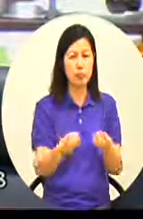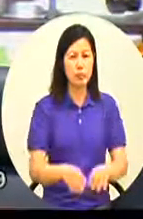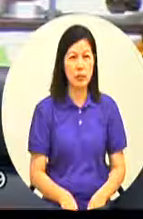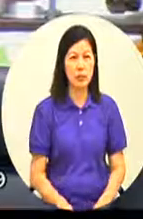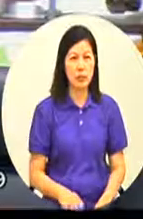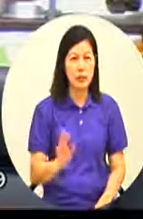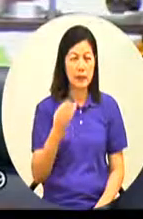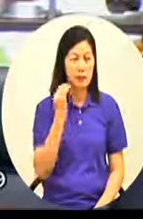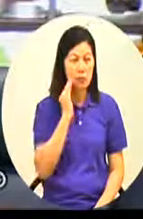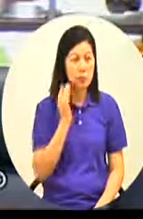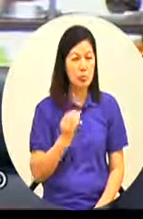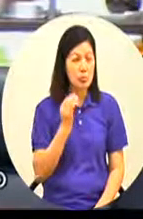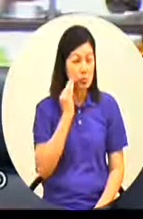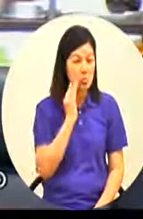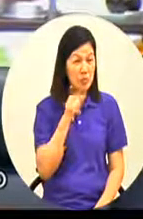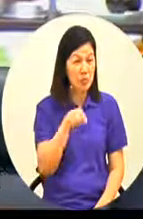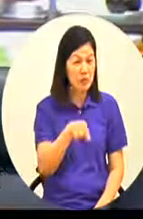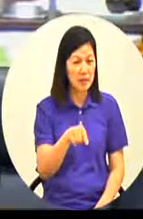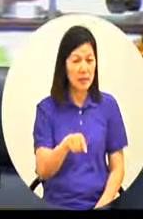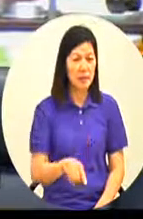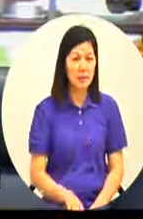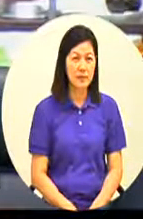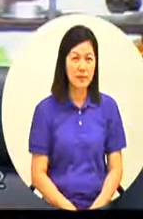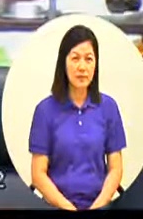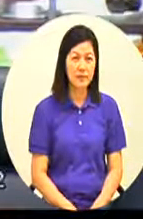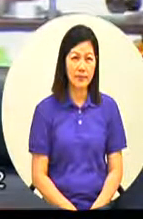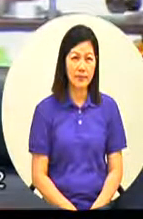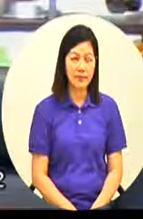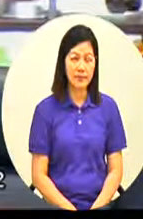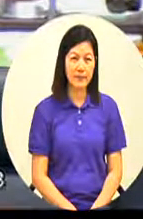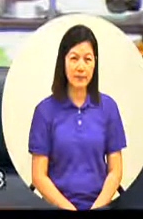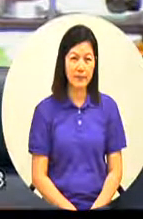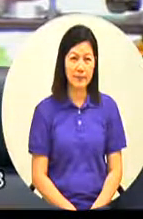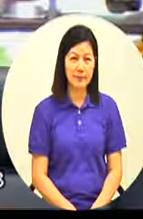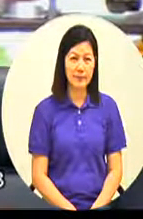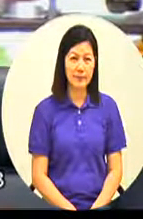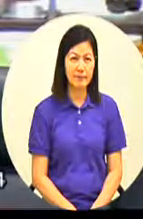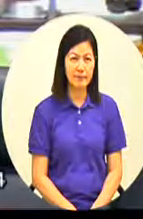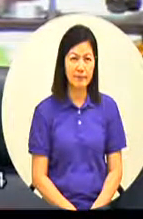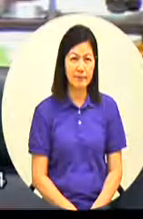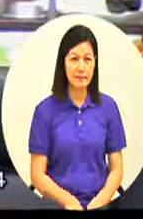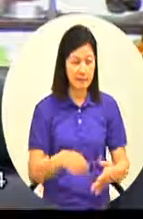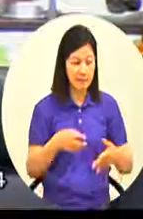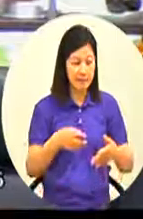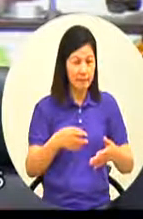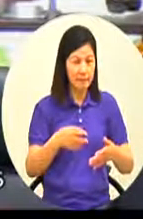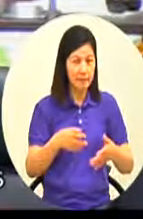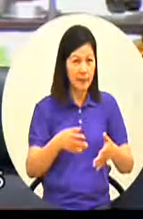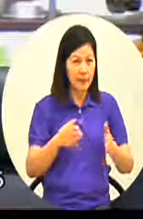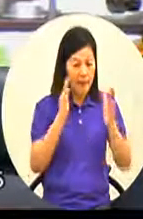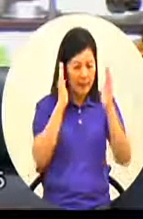说那是一个非常隆重非常的庄严的一个地方，我们要